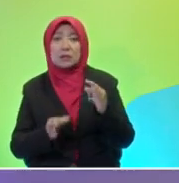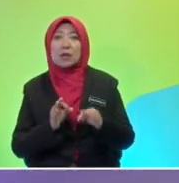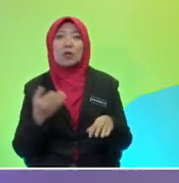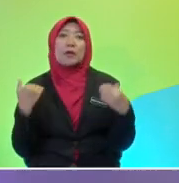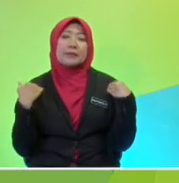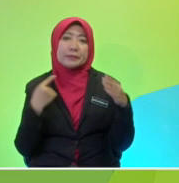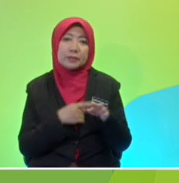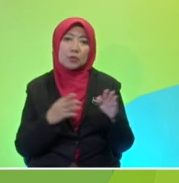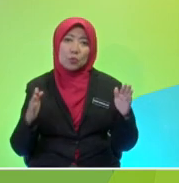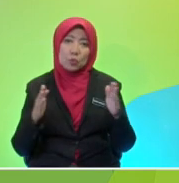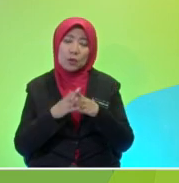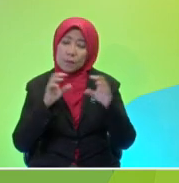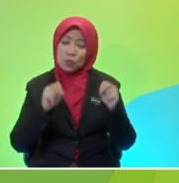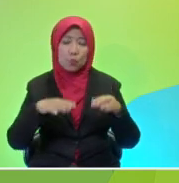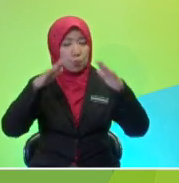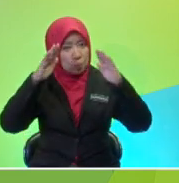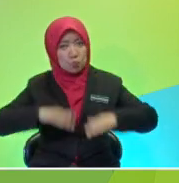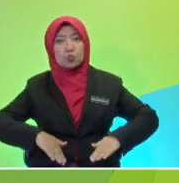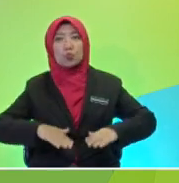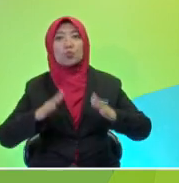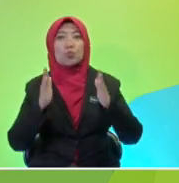beli runtuh bangunan gitu